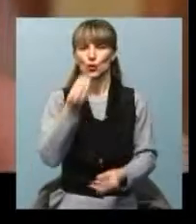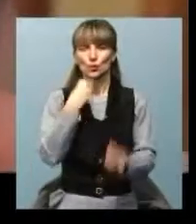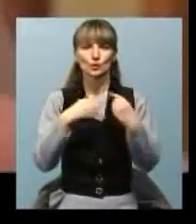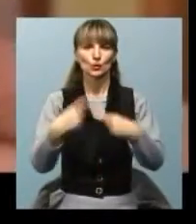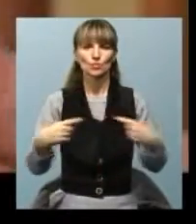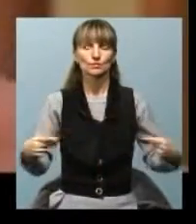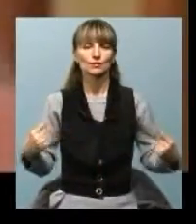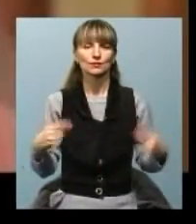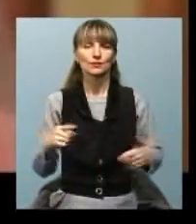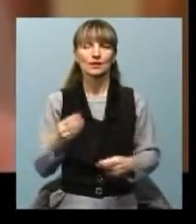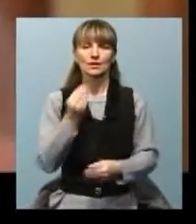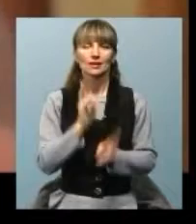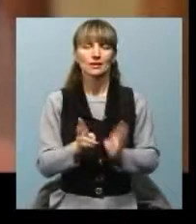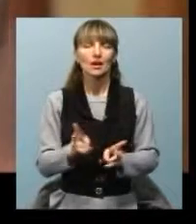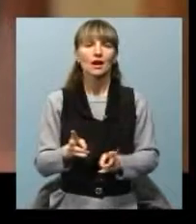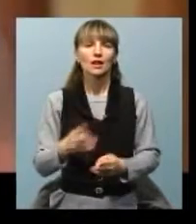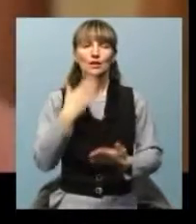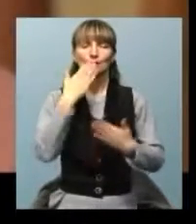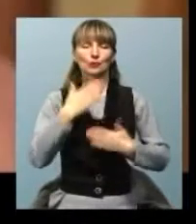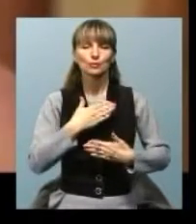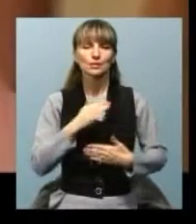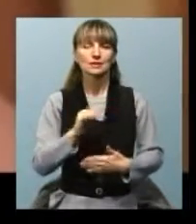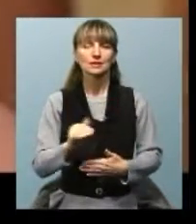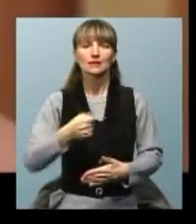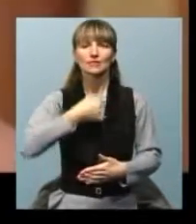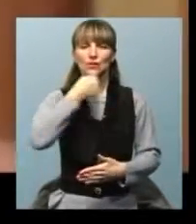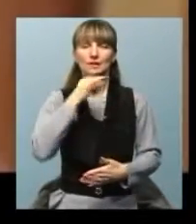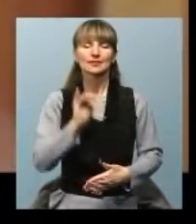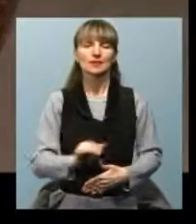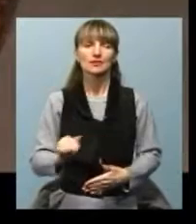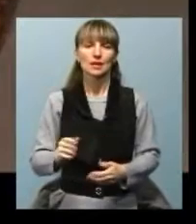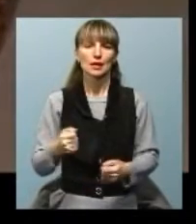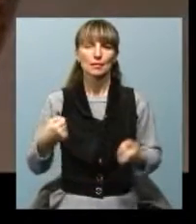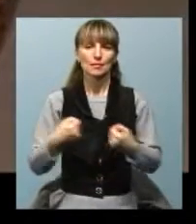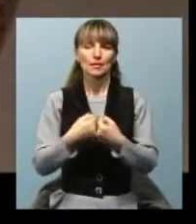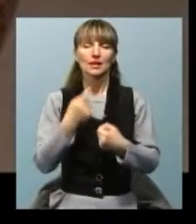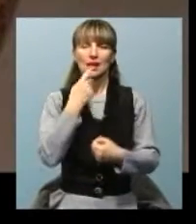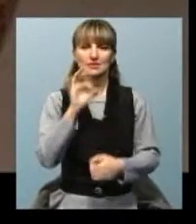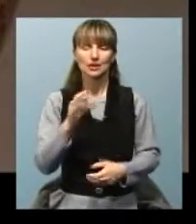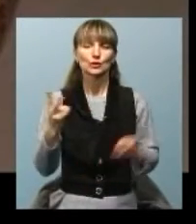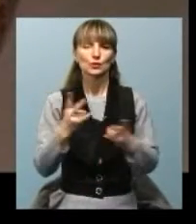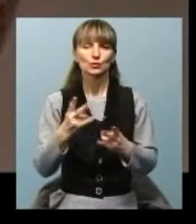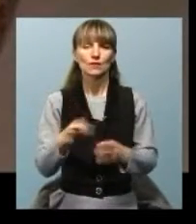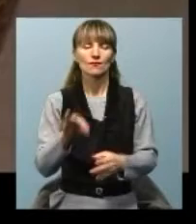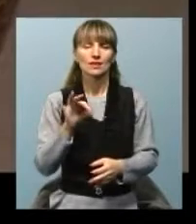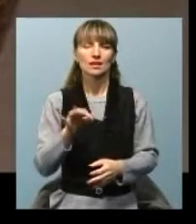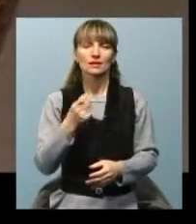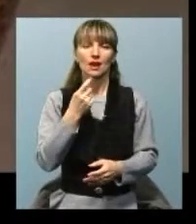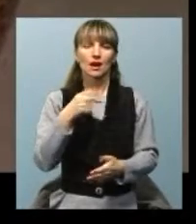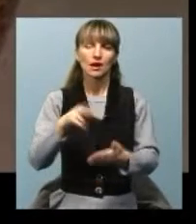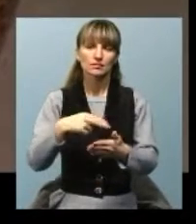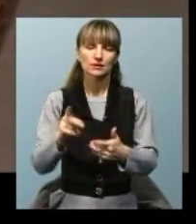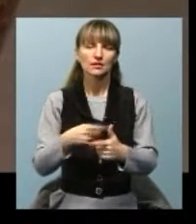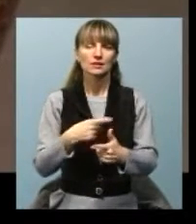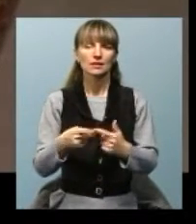страв. Найулюбленіша Великодня забава і дітей, і дорослих – битва яйцями. Потрібно взяти прикрашене або розмальоване яйце